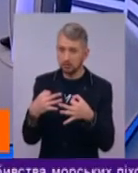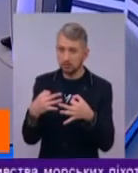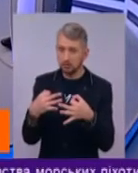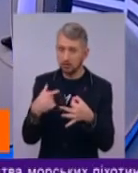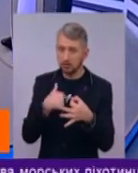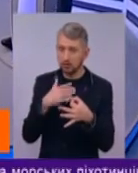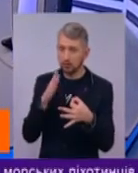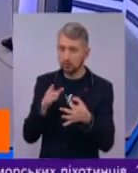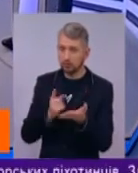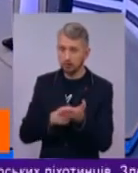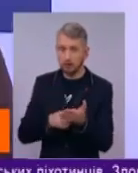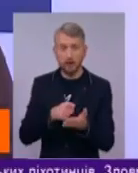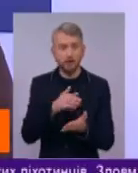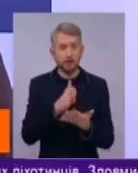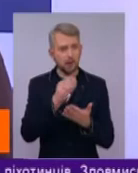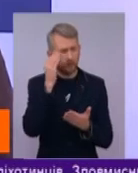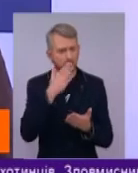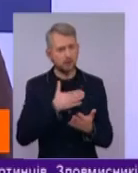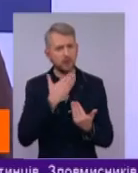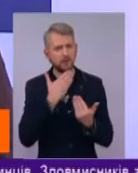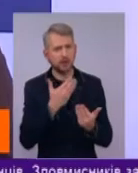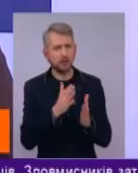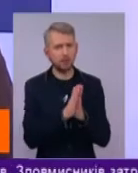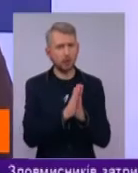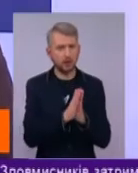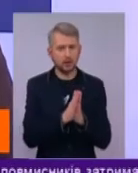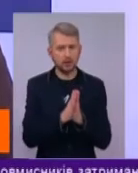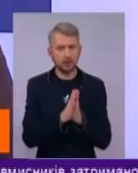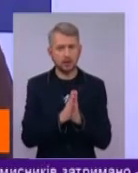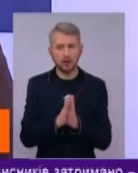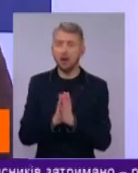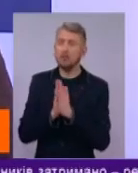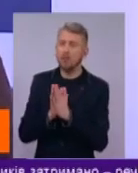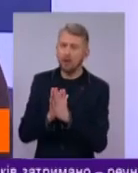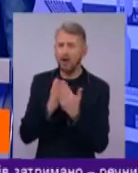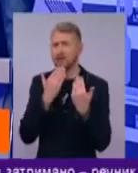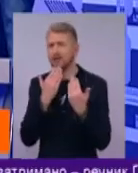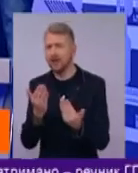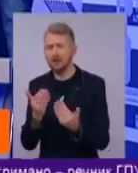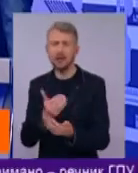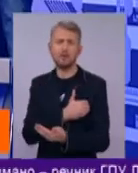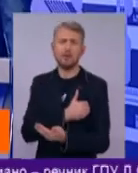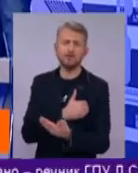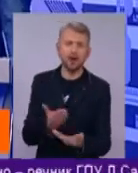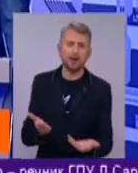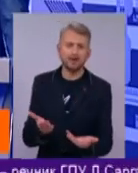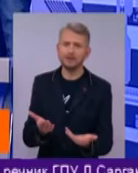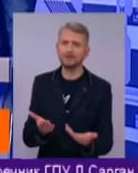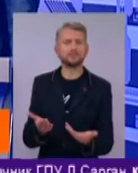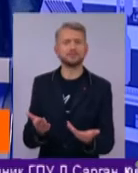то буду вам вдячний. Ви маєте на увазі моє звернення чи прохання до... Прохання, прохання, звернення, побажання.